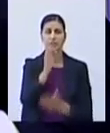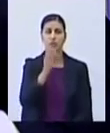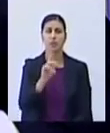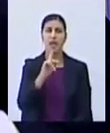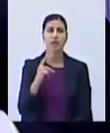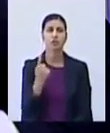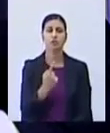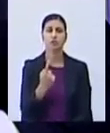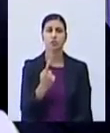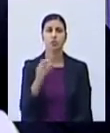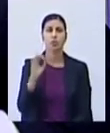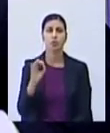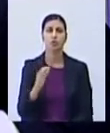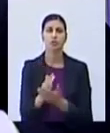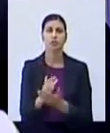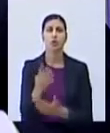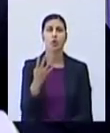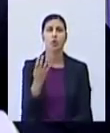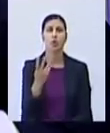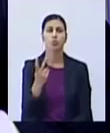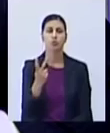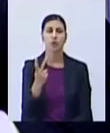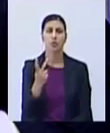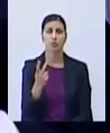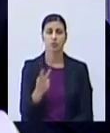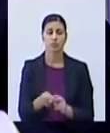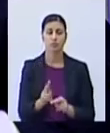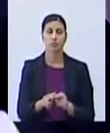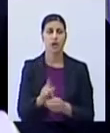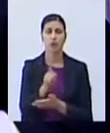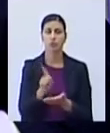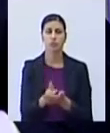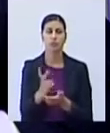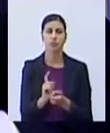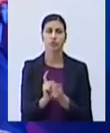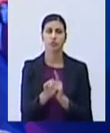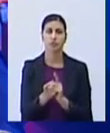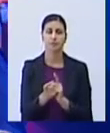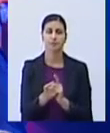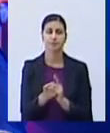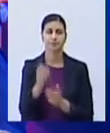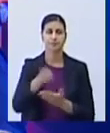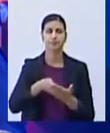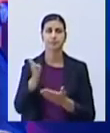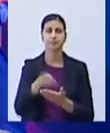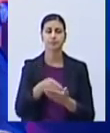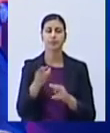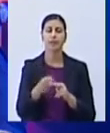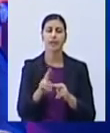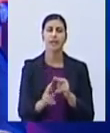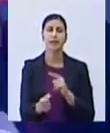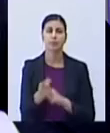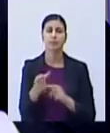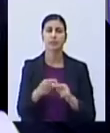რომ წლიური პროცენტი არის 42. ეს აუცილებლად უნდა იქნას მოსპობილი და აქედან გამომდინარე